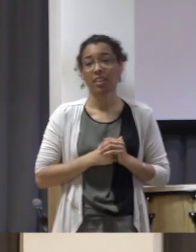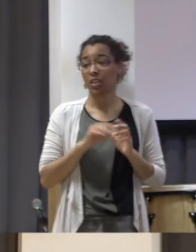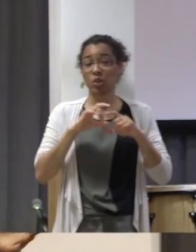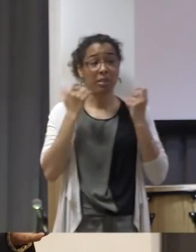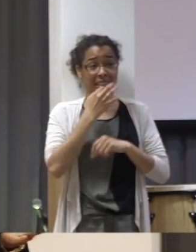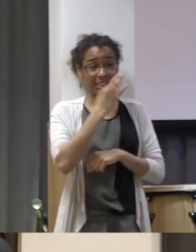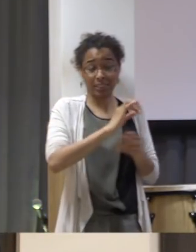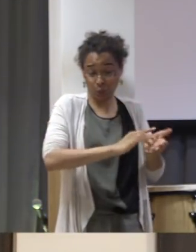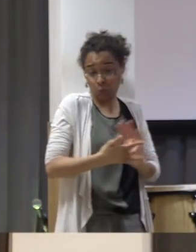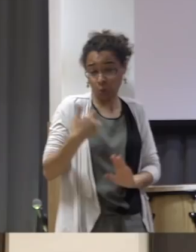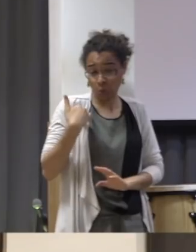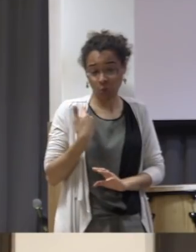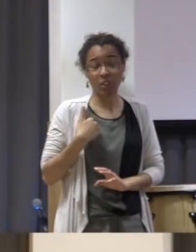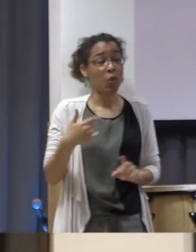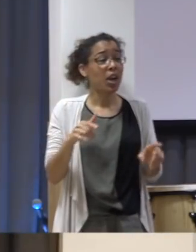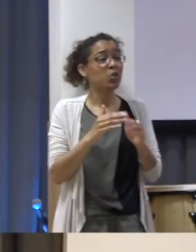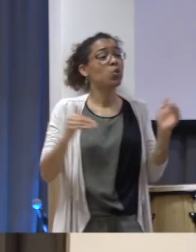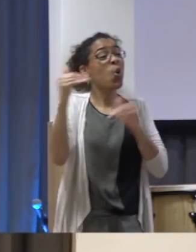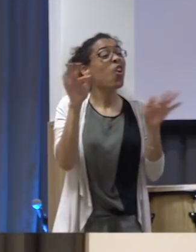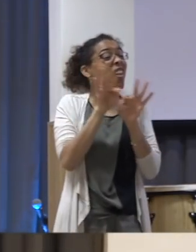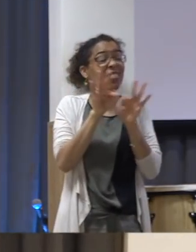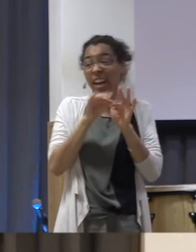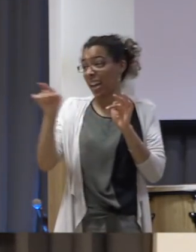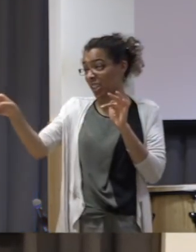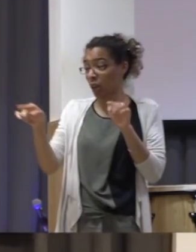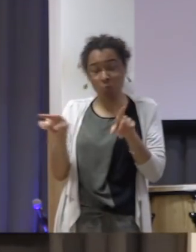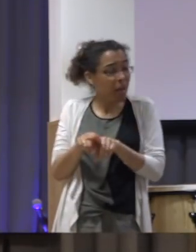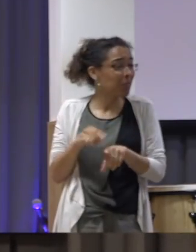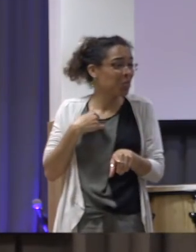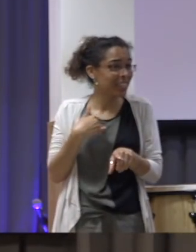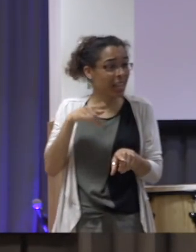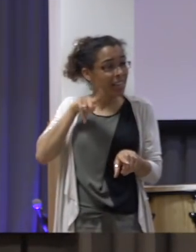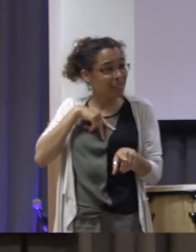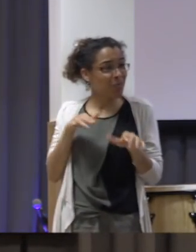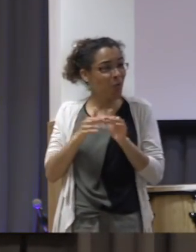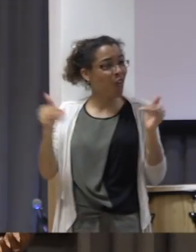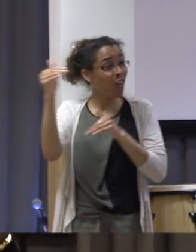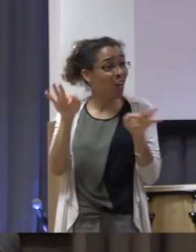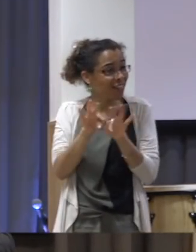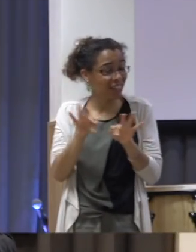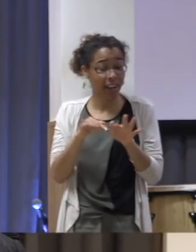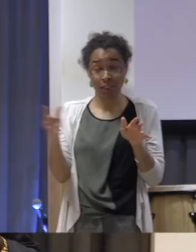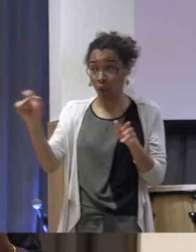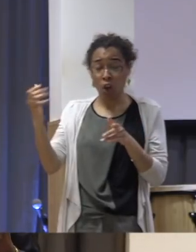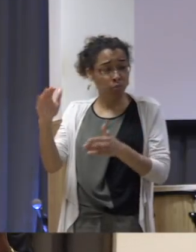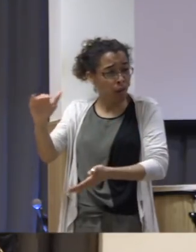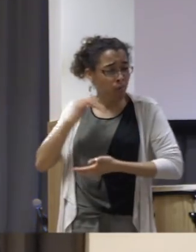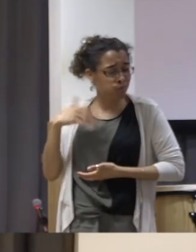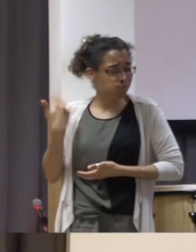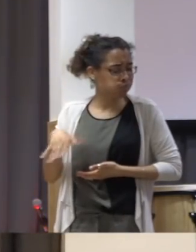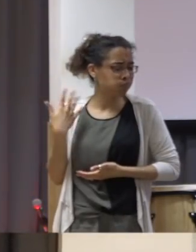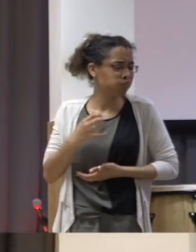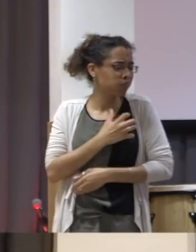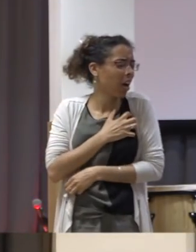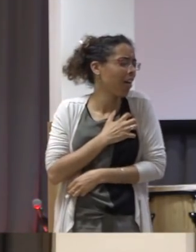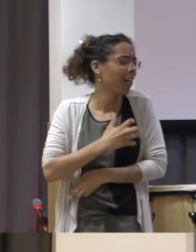dit. Je suis son grand frère, pour moi c'est mon grand aussi. Donc je reçois beaucoup de sa part.